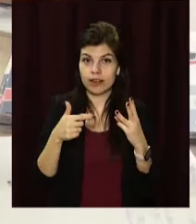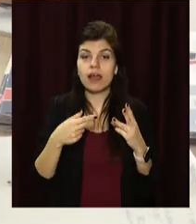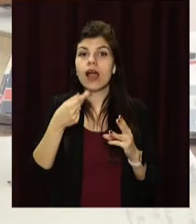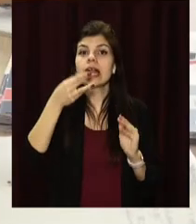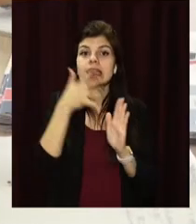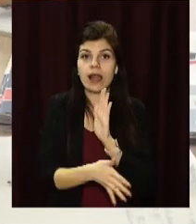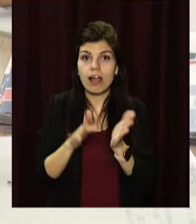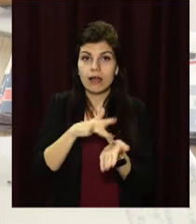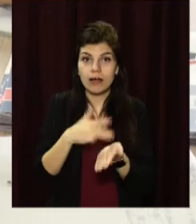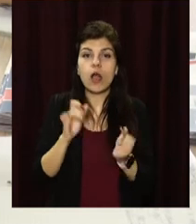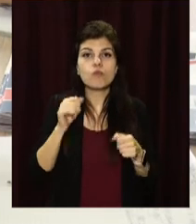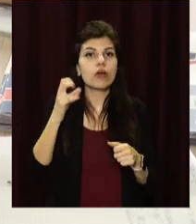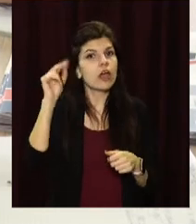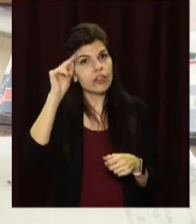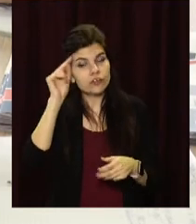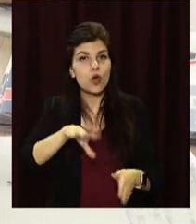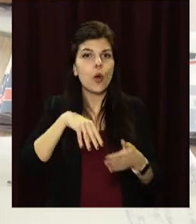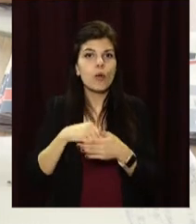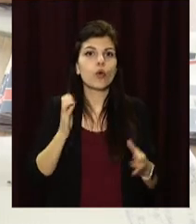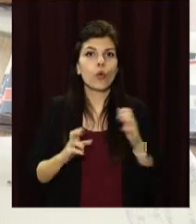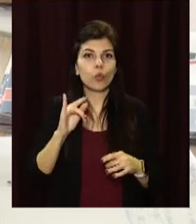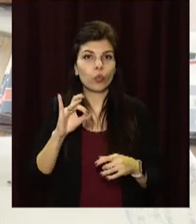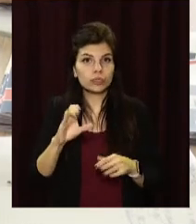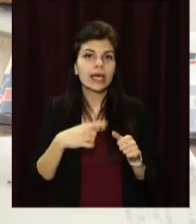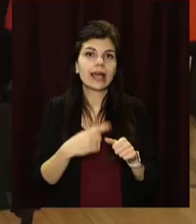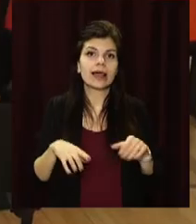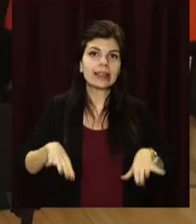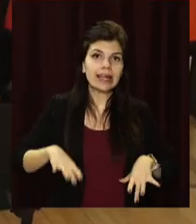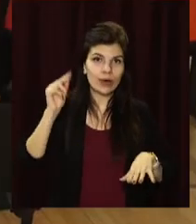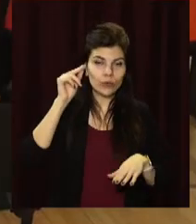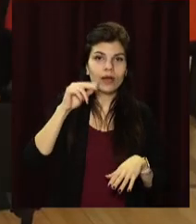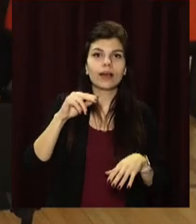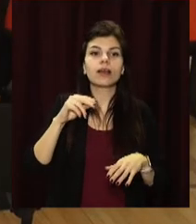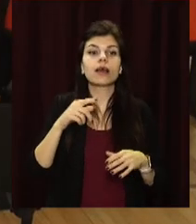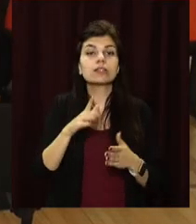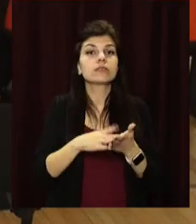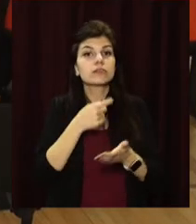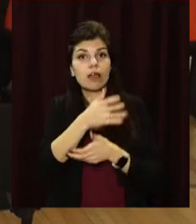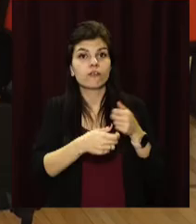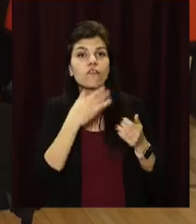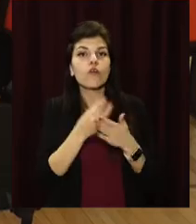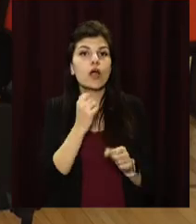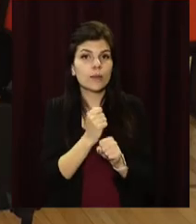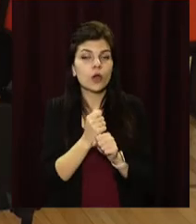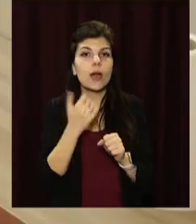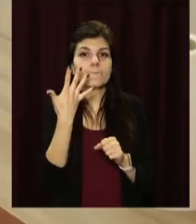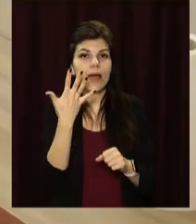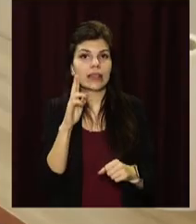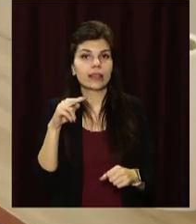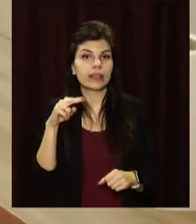Витратити кошти можна на навчання, оплату курсів та тренінгів. Дедлайн подання заявок та своїх робіт – 5